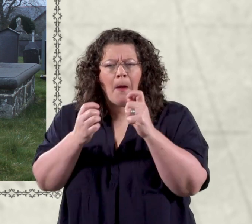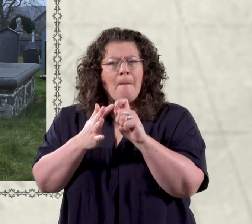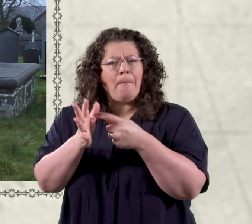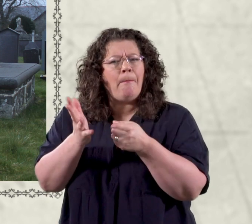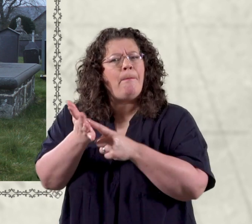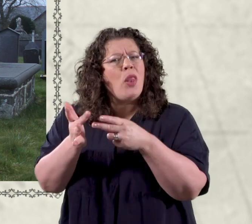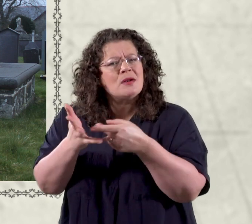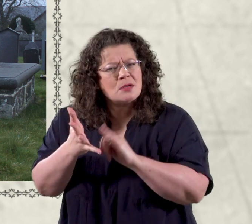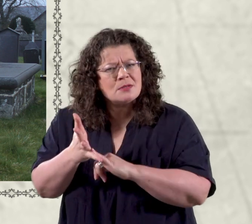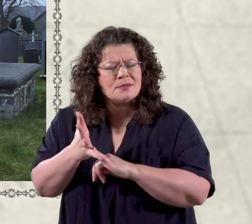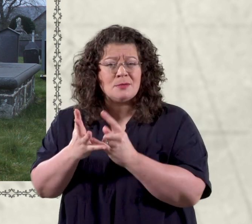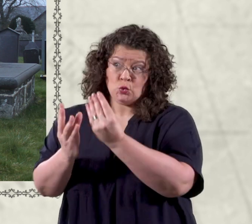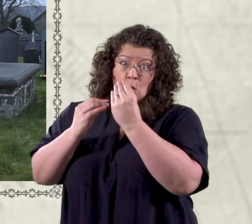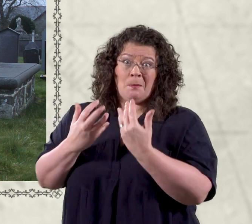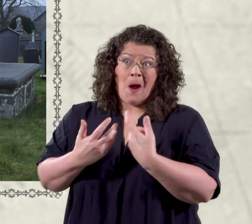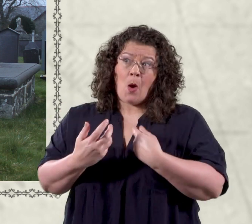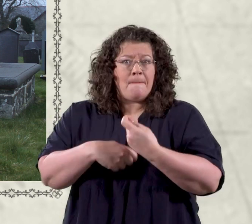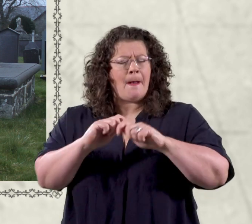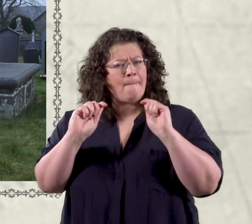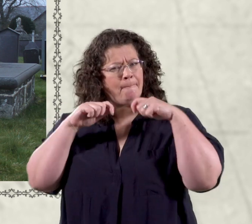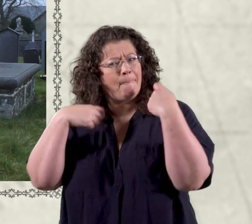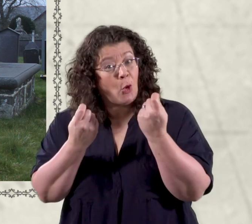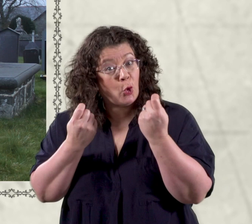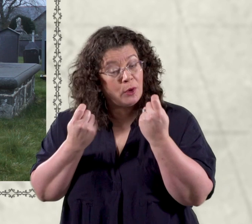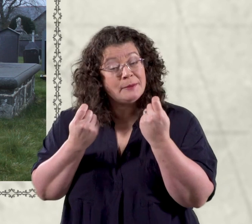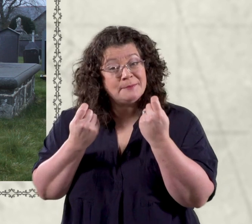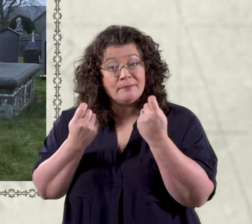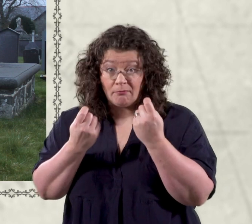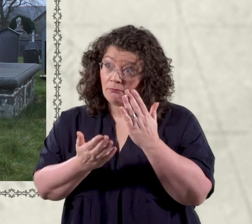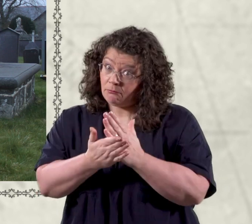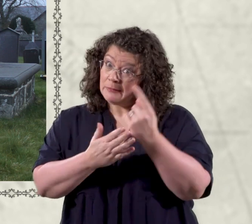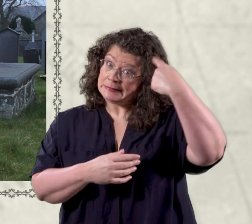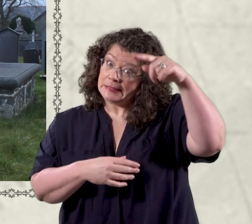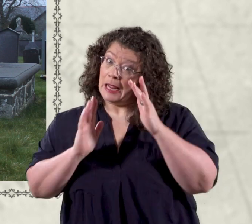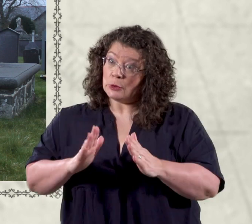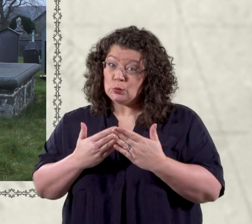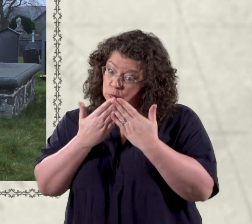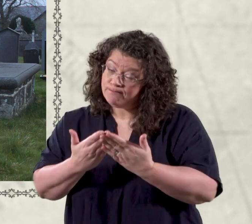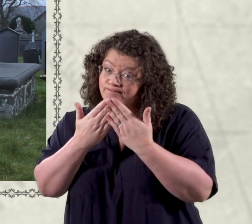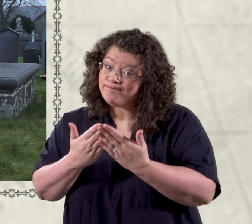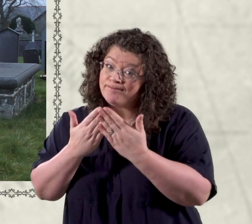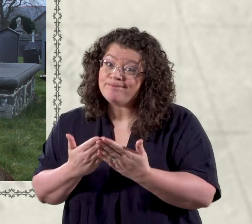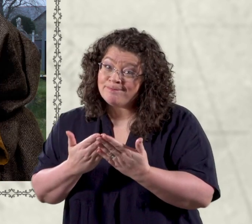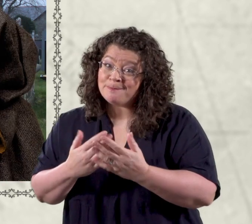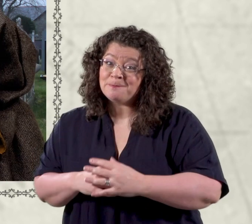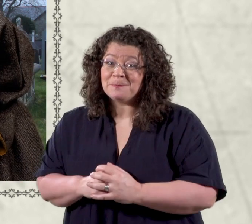Paulinus fy nysgu i sut i fod yn fynach. Mi, da chi'n gweld, mae hyd yn oed sant yn gorfod